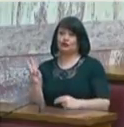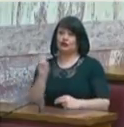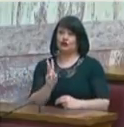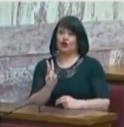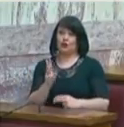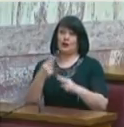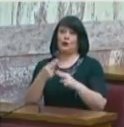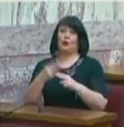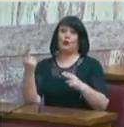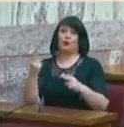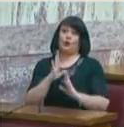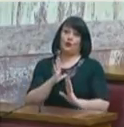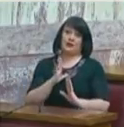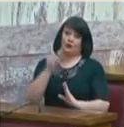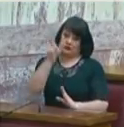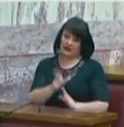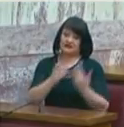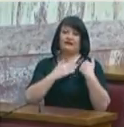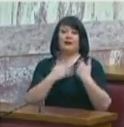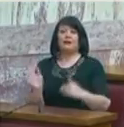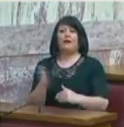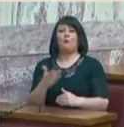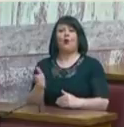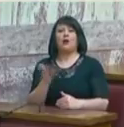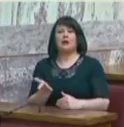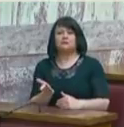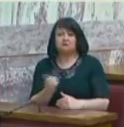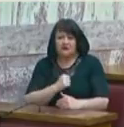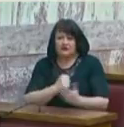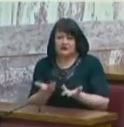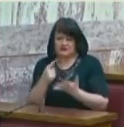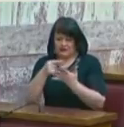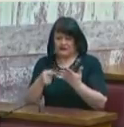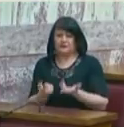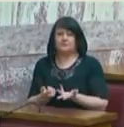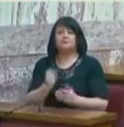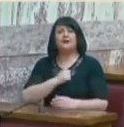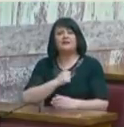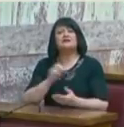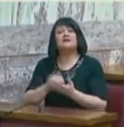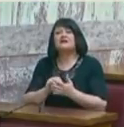Τρόικα για απολύσεις. Αυτές είναι οι απόψεις σας. Θεωρείτε επίσης